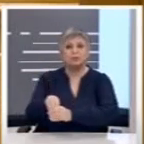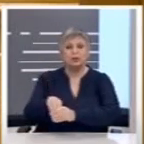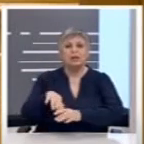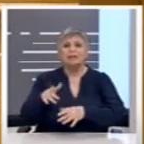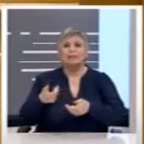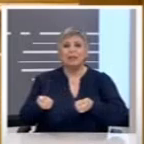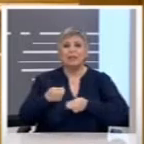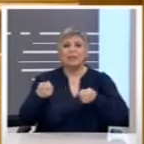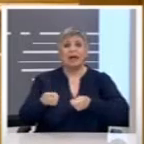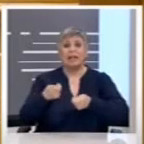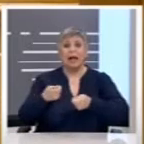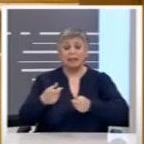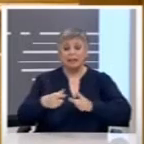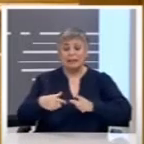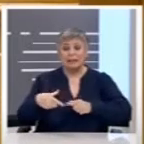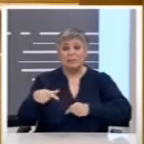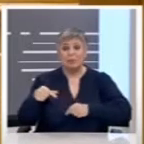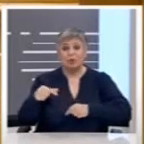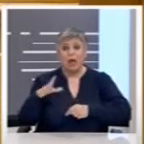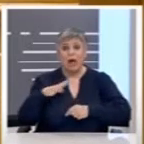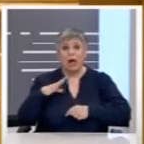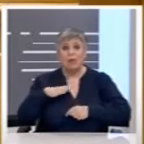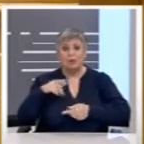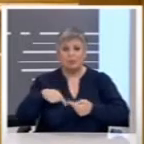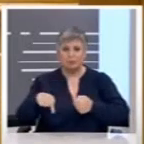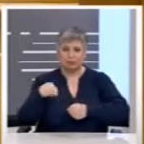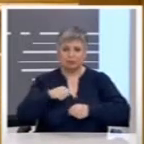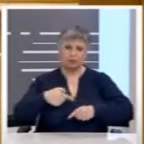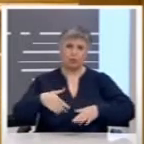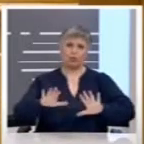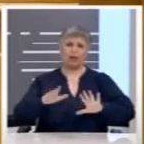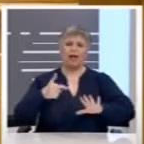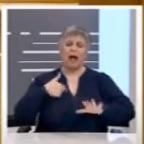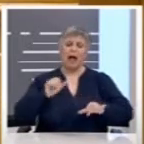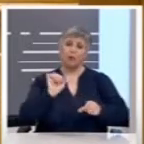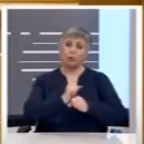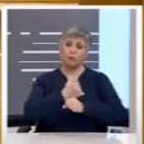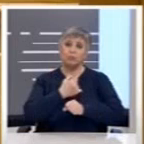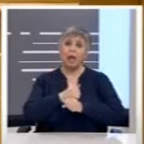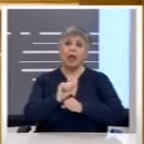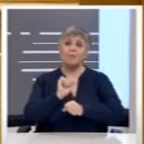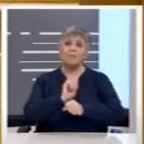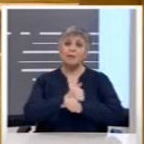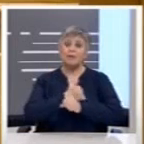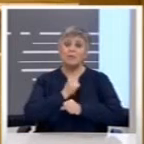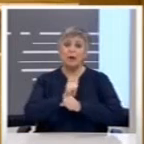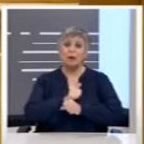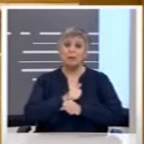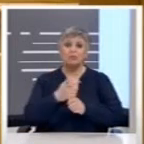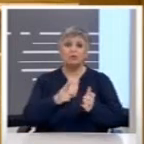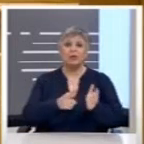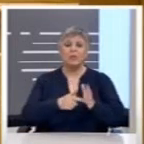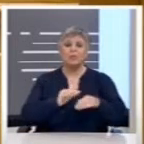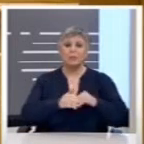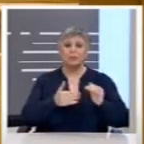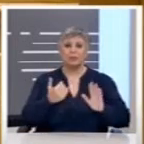πτυχών του Κυπριακού. Και αυτό επίμονα το υποστηρίξαμε, διότι η επιδίωξή μας ήταν να κρατήσουμε την Τουρκία